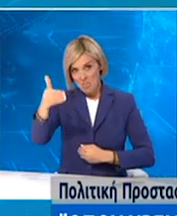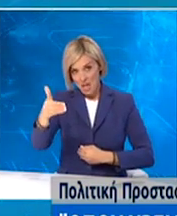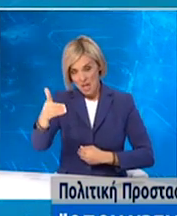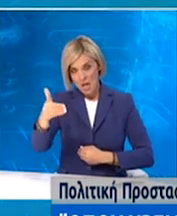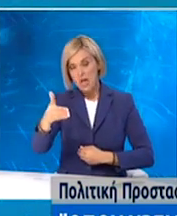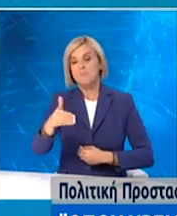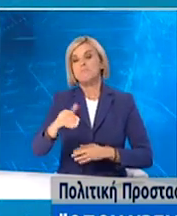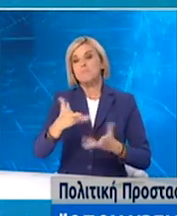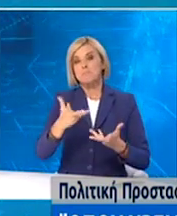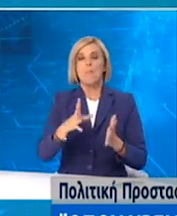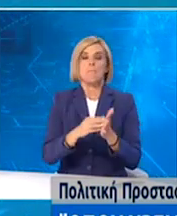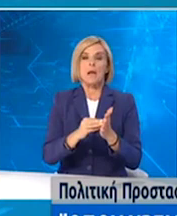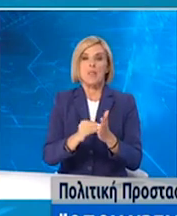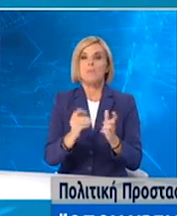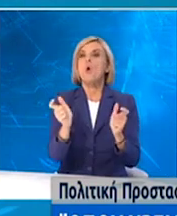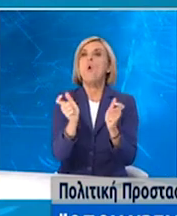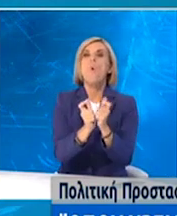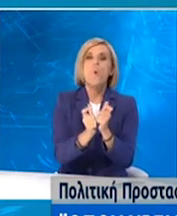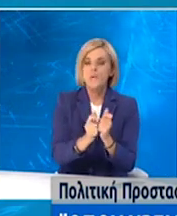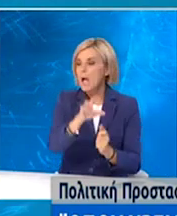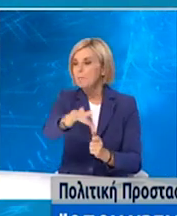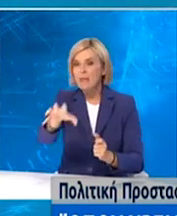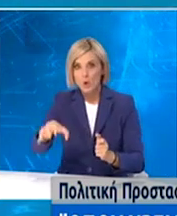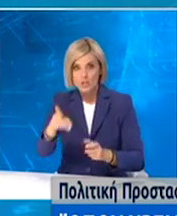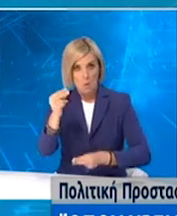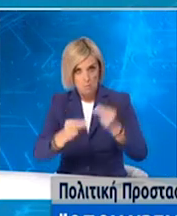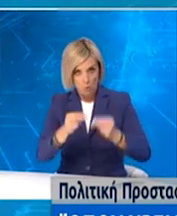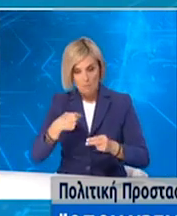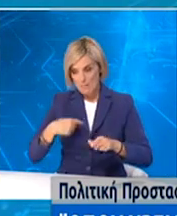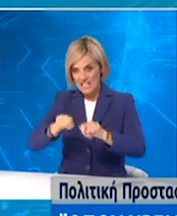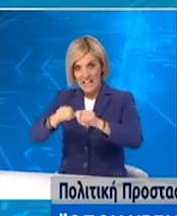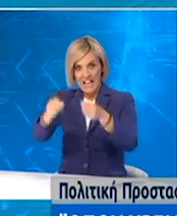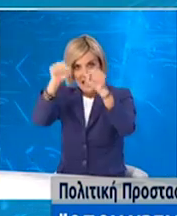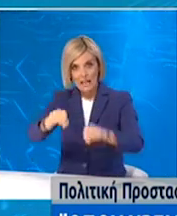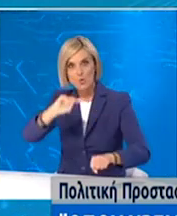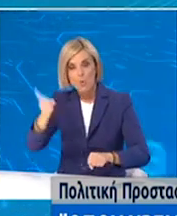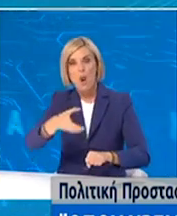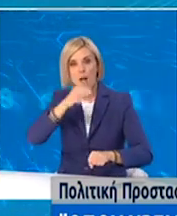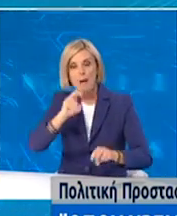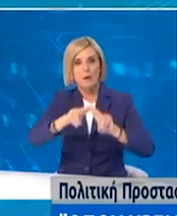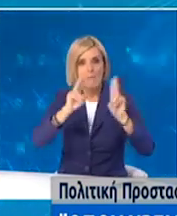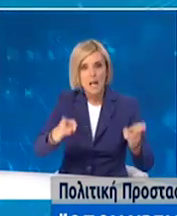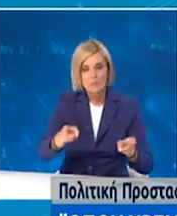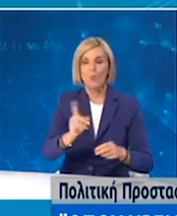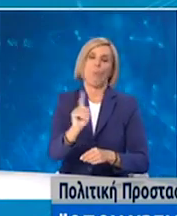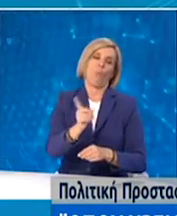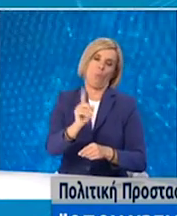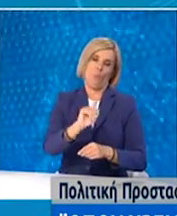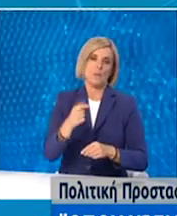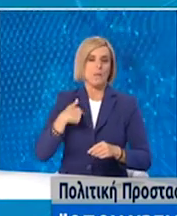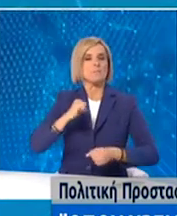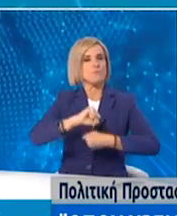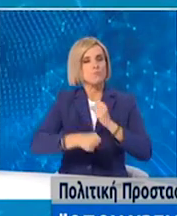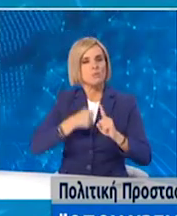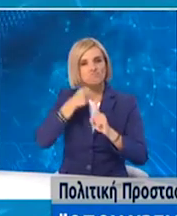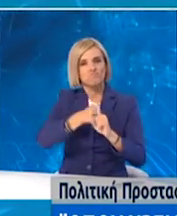τοπικά lockdown τη στιγμή που αυτό που κάνουμε συνεχίσουμε να το κάνουμε με την ίδια, αν θέλετε, με τον ίδιο ζήλο και τα ίδια αποτελέσματα και